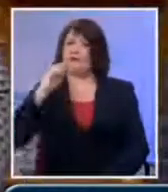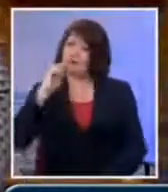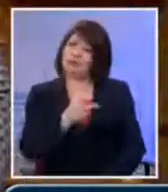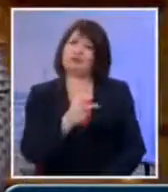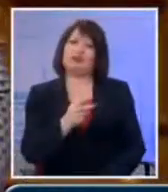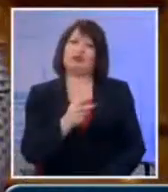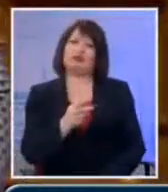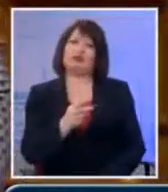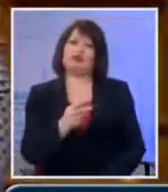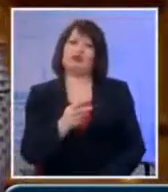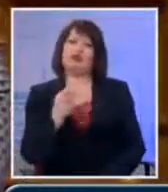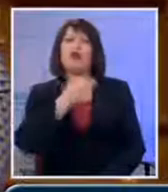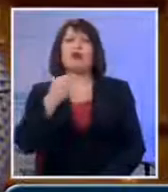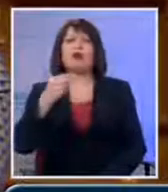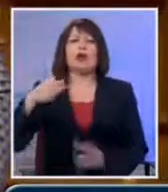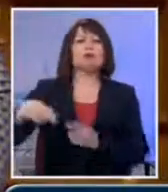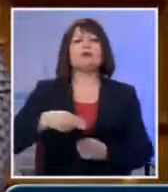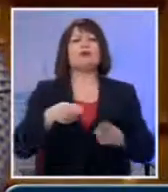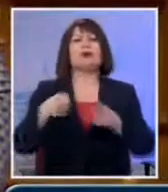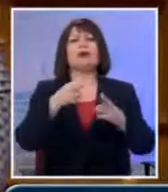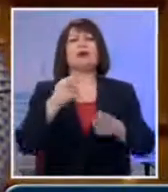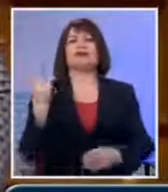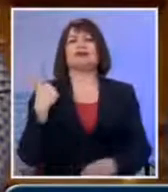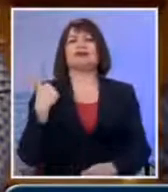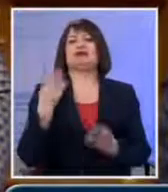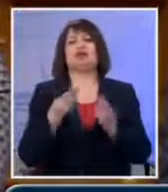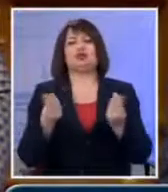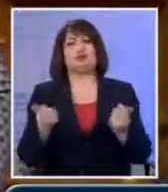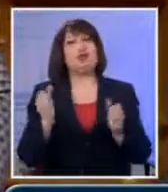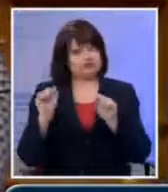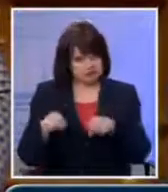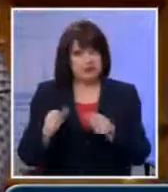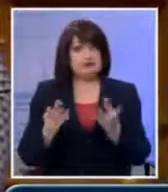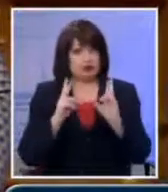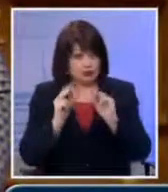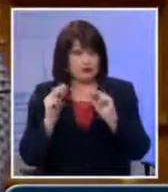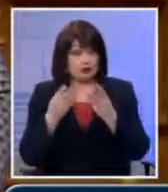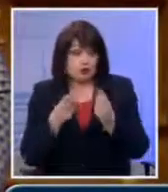στον κύριο Θεοδωράκη, ο οποίος ζήτησε συζήτηση επί της ουσίας και συμφωνώ, κύριο Θεοδωράκη.